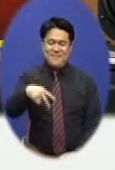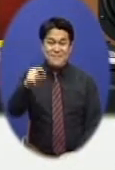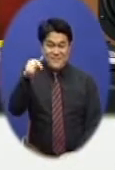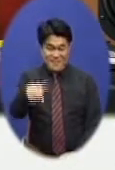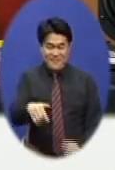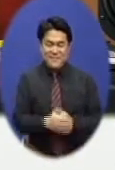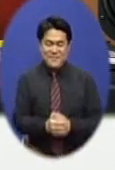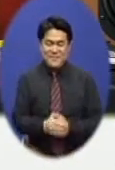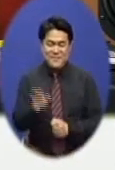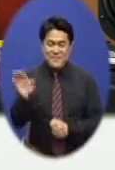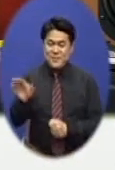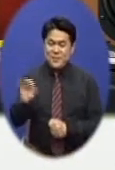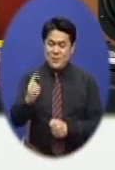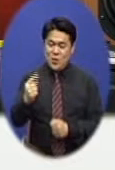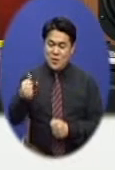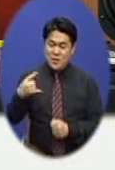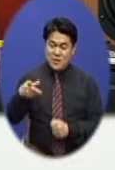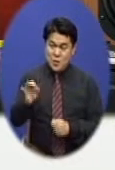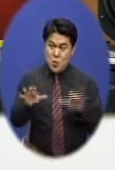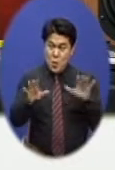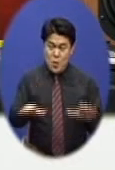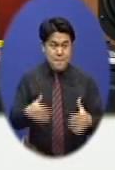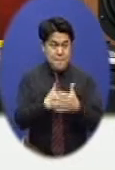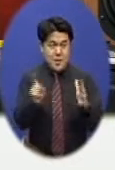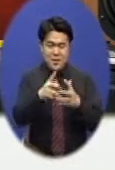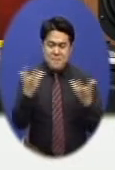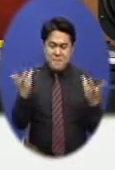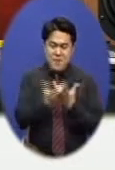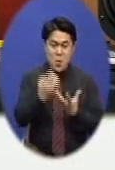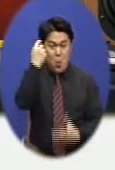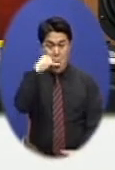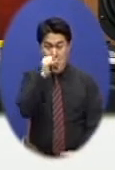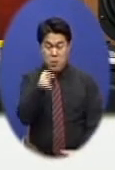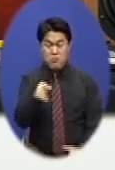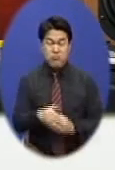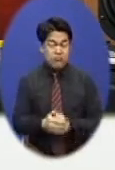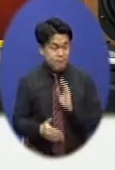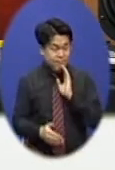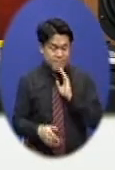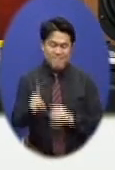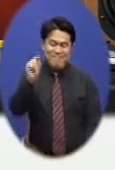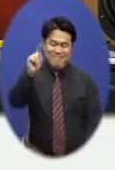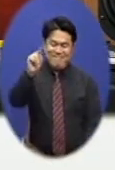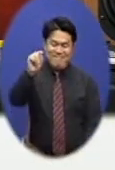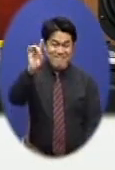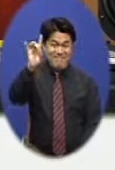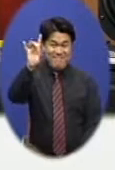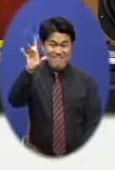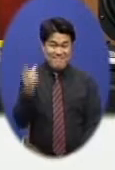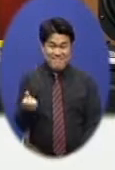네, 아, 원희정 씨. 네. 오늘 이렇게 스튜디오가 꽉 차 보입니다. 아, 정말요? 만원 한